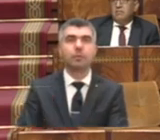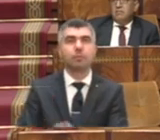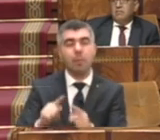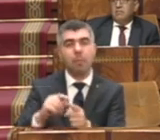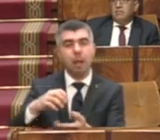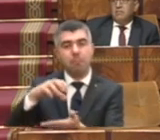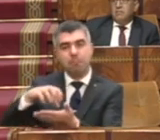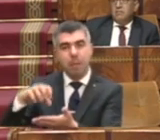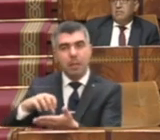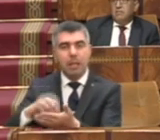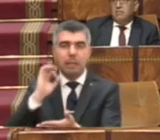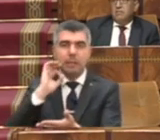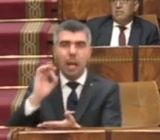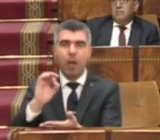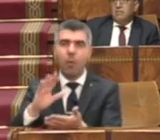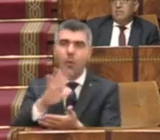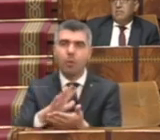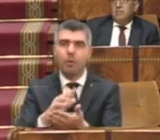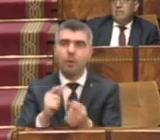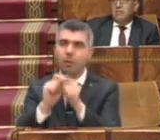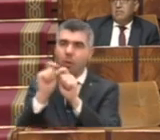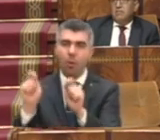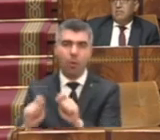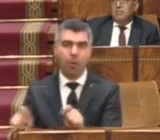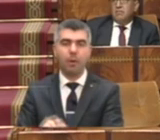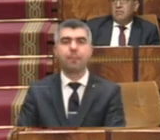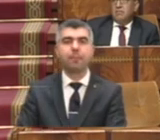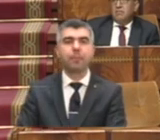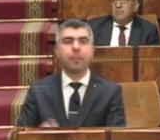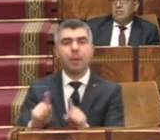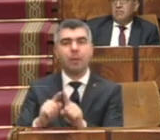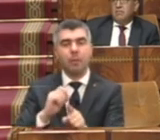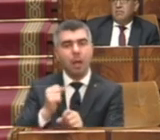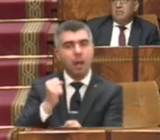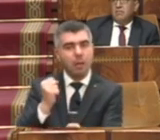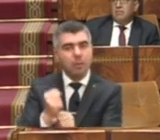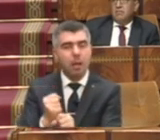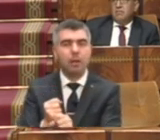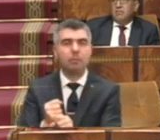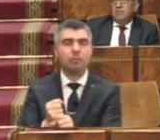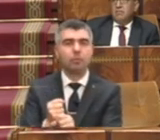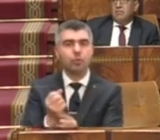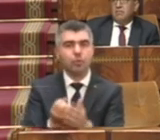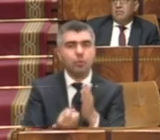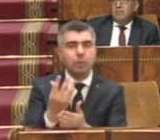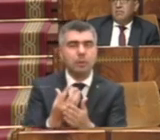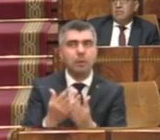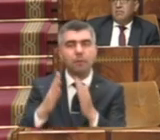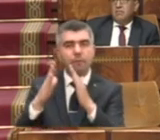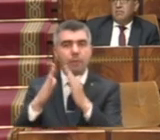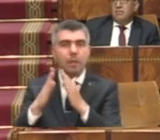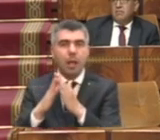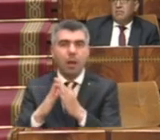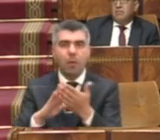منطقه وعندها ثقافتها وعندها خصوصيات ديالها. تصميم التهيئه هو اللي كيعطي فرص ديال التشغيل، فرص حق في السكن، فرص